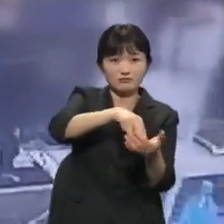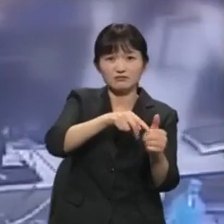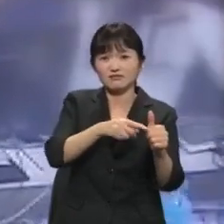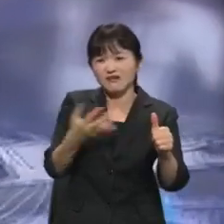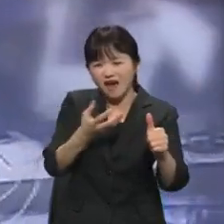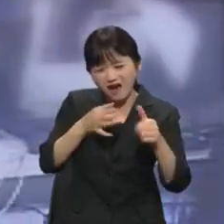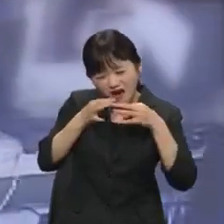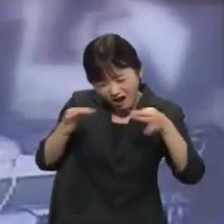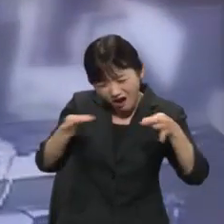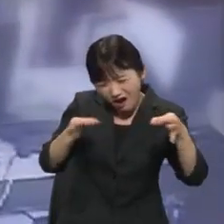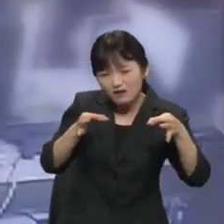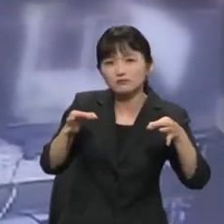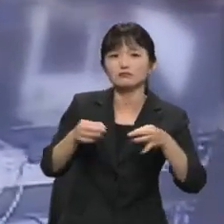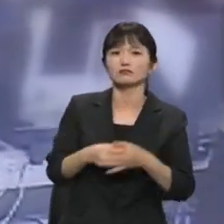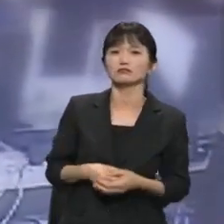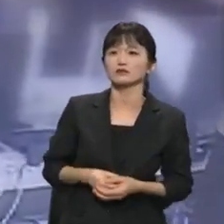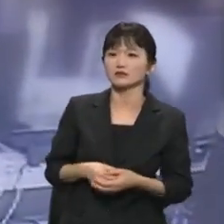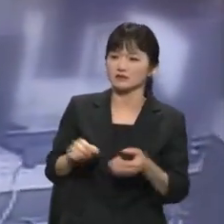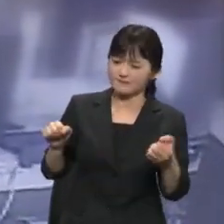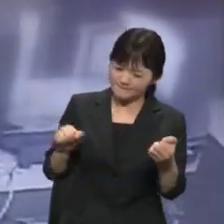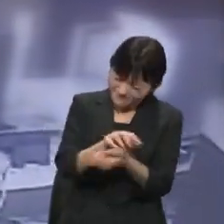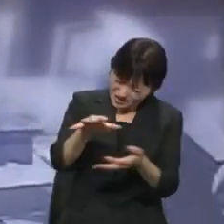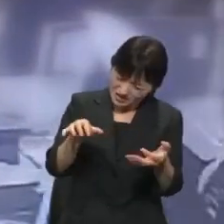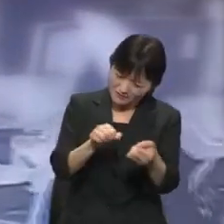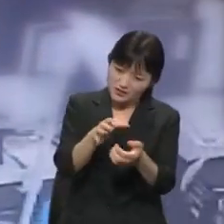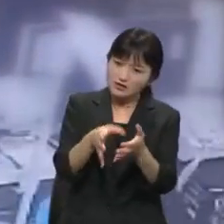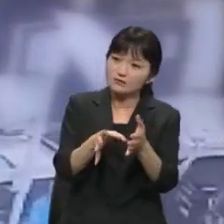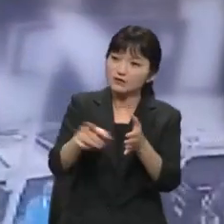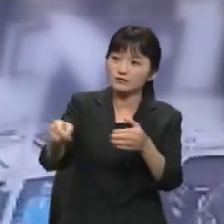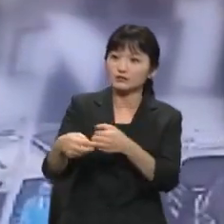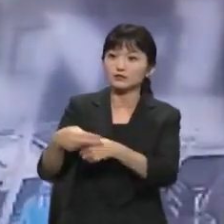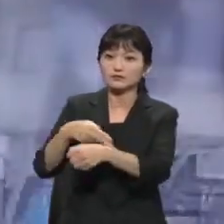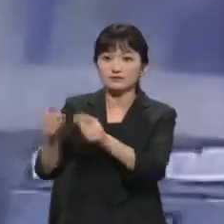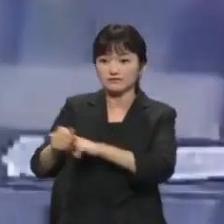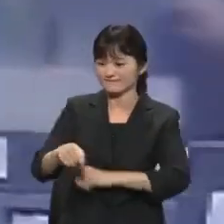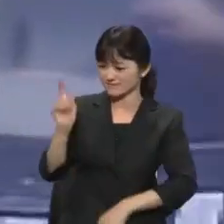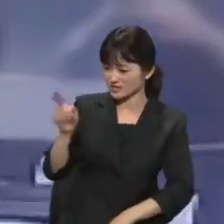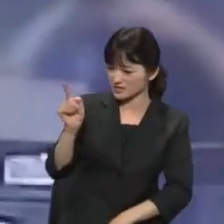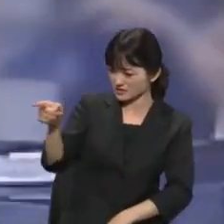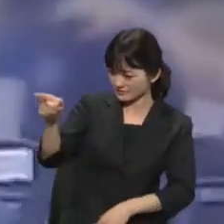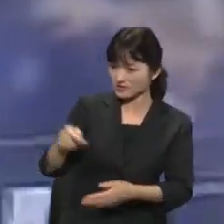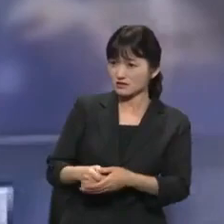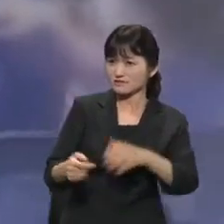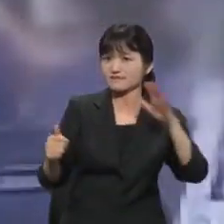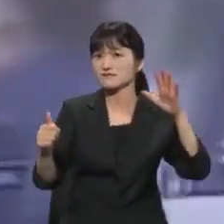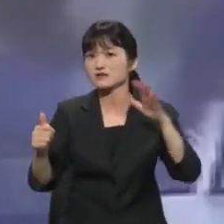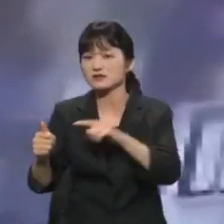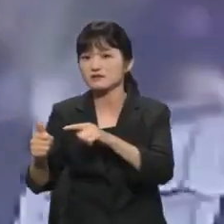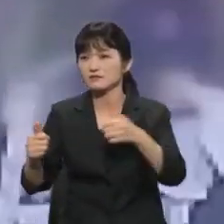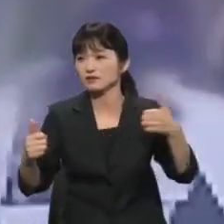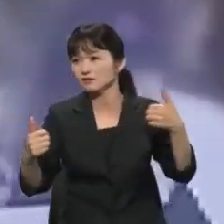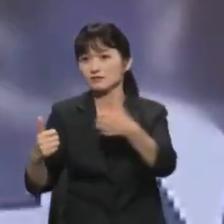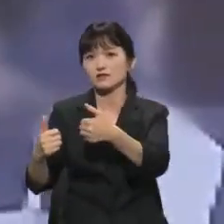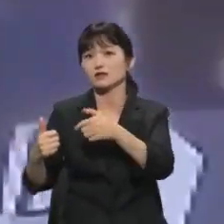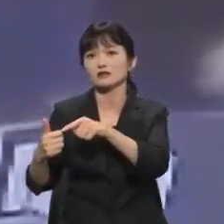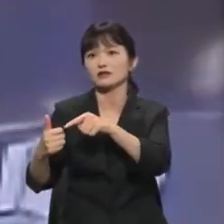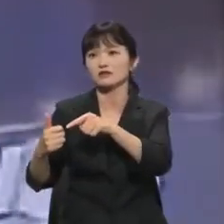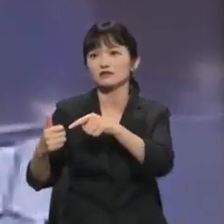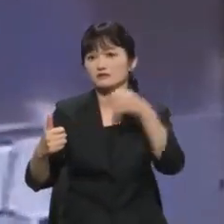막 소리치면서 다짜고짜 행패를 부리더니 의료진에게 삿대질을 하고 손찌검을 하면서 달려듭니다.